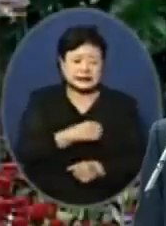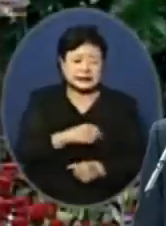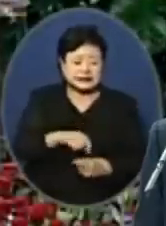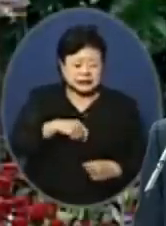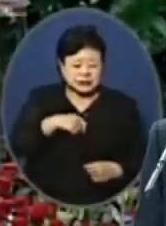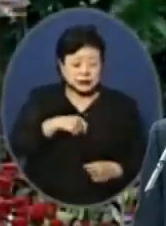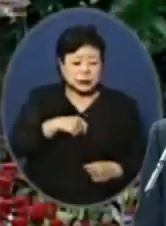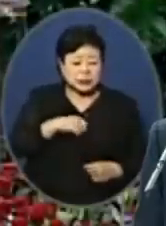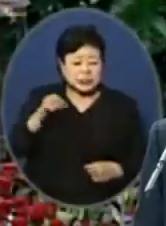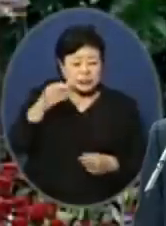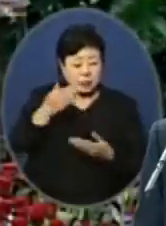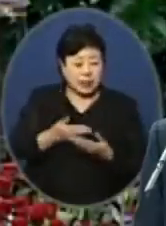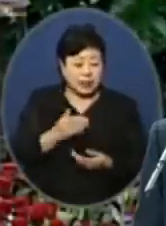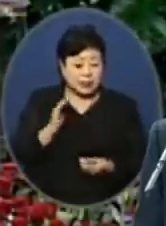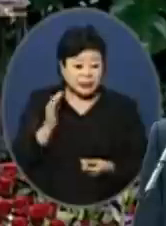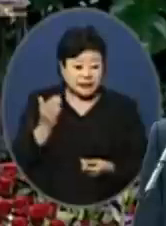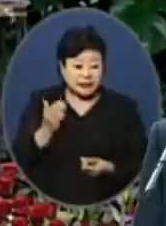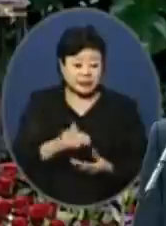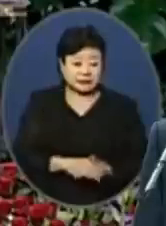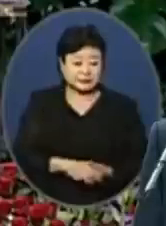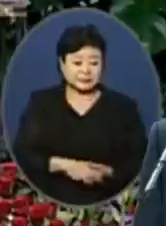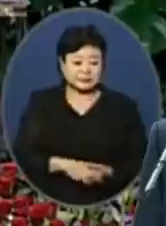의로움이 인정되는 것입니다.